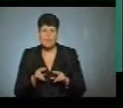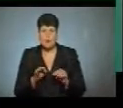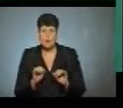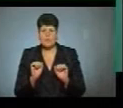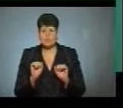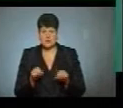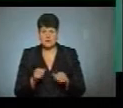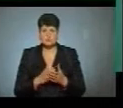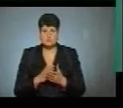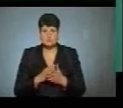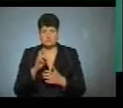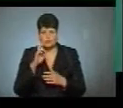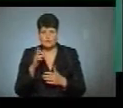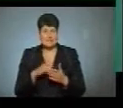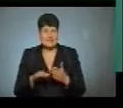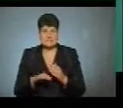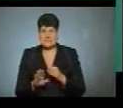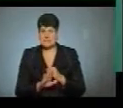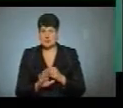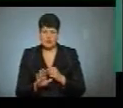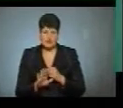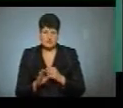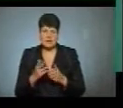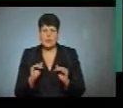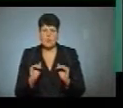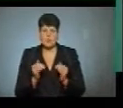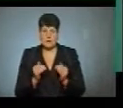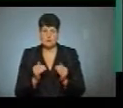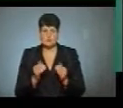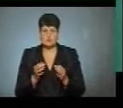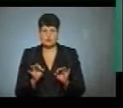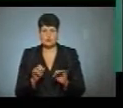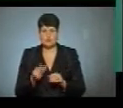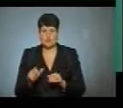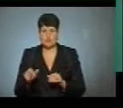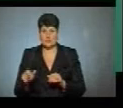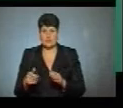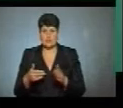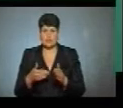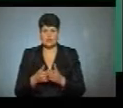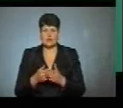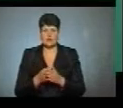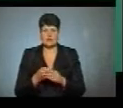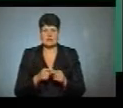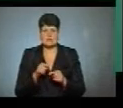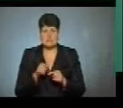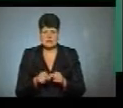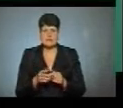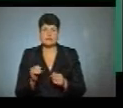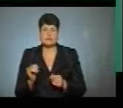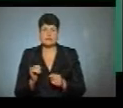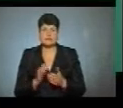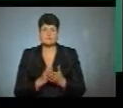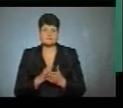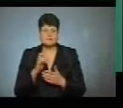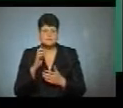можливості богослужіння не скасовується, але обмежується доступ людей до цих богослужінь. Звичайно, що